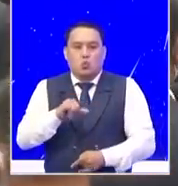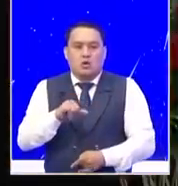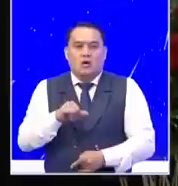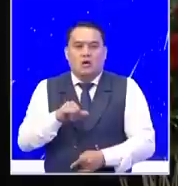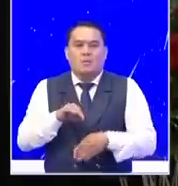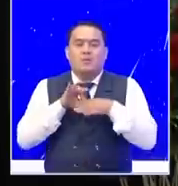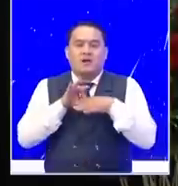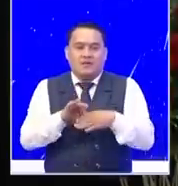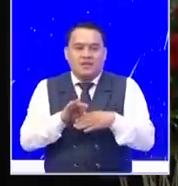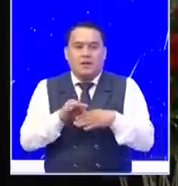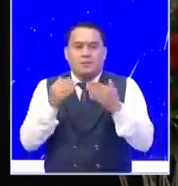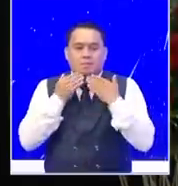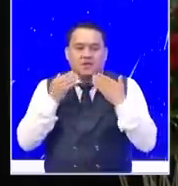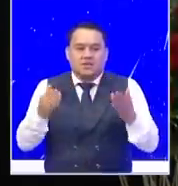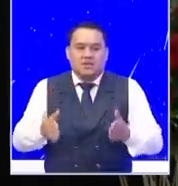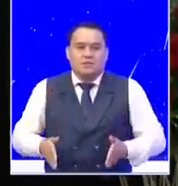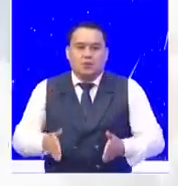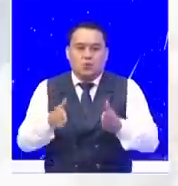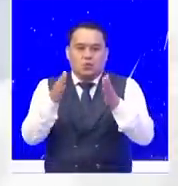Отсюда и проводили его в последний путь.